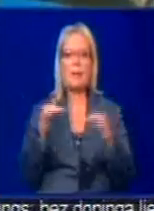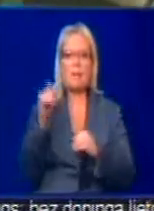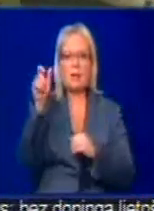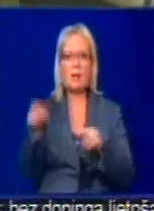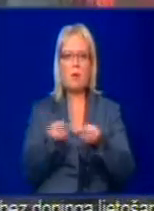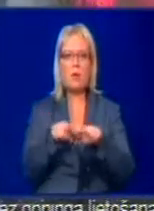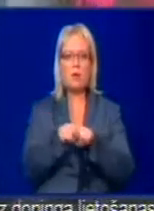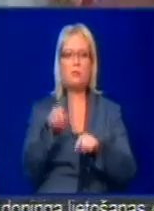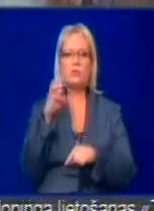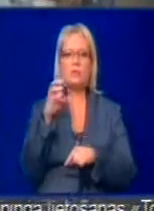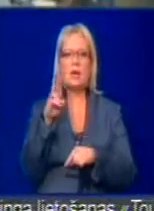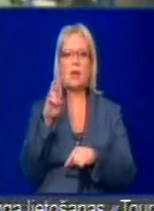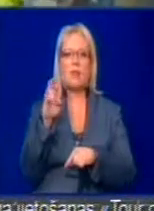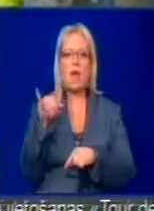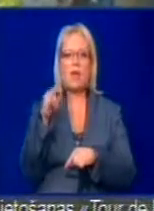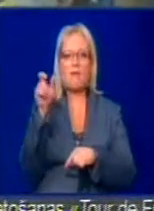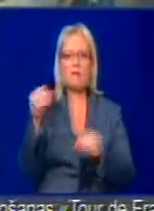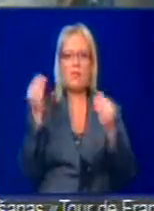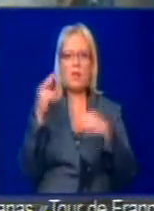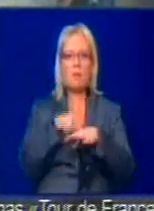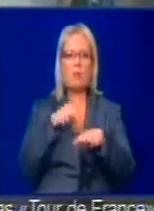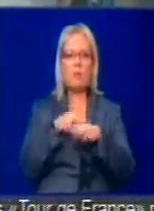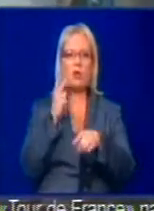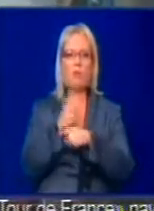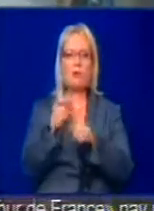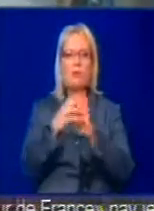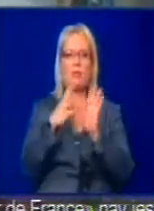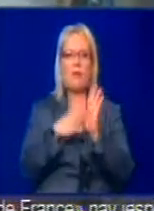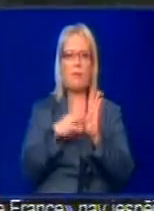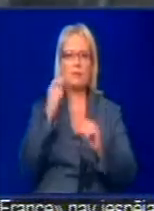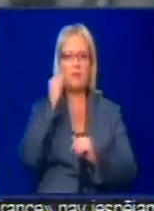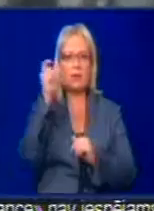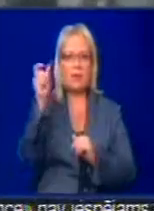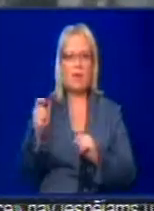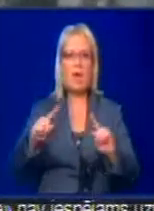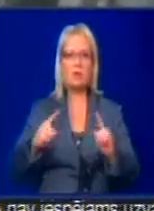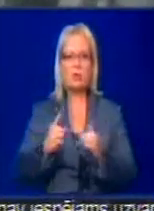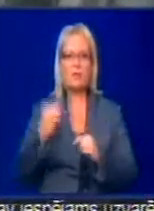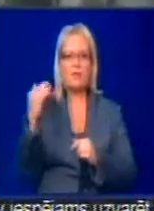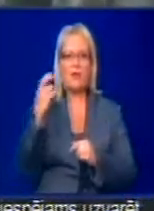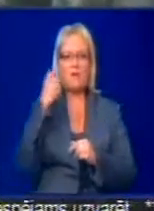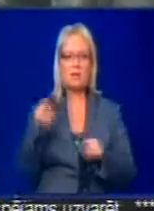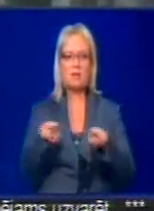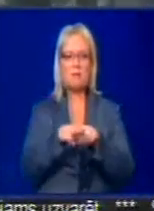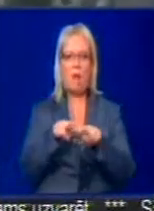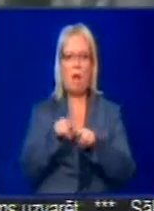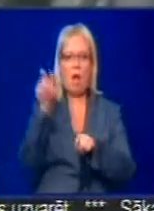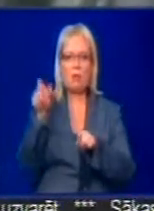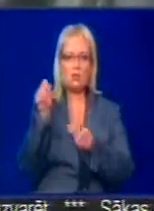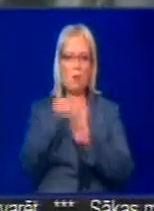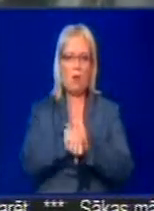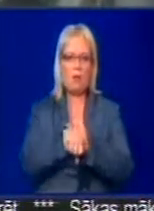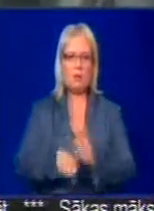imigrantus, brāļus Carnajevus. Vērienīgā policijas operācijā 19 gadu vecais Džohars aizturēts, bet viņa vecākais